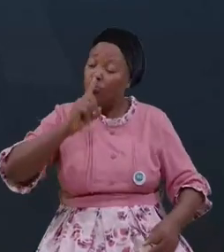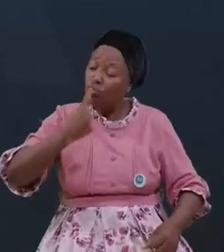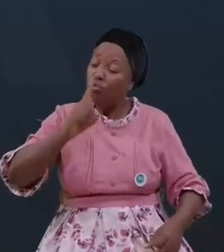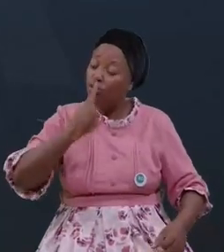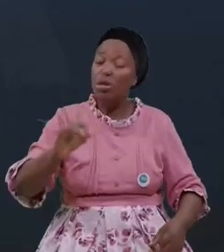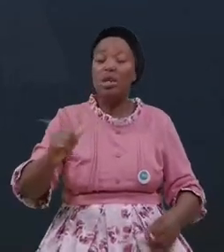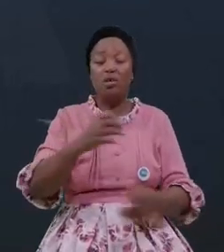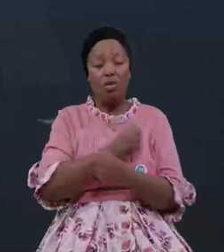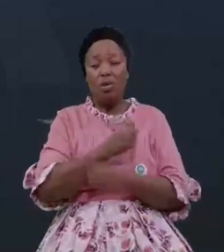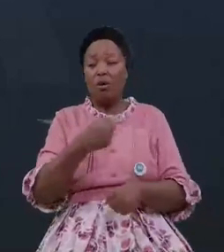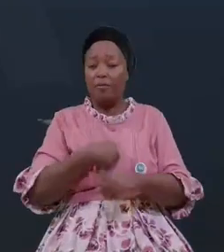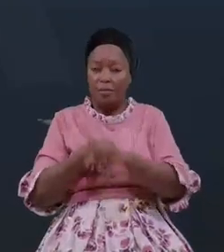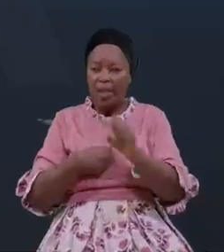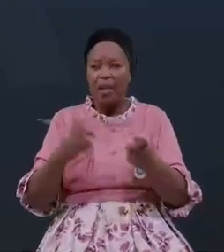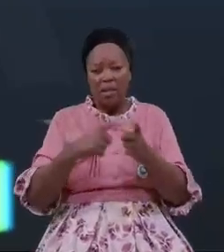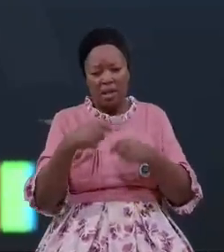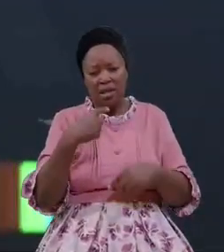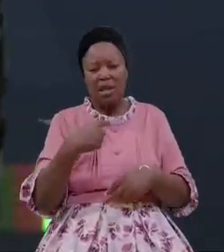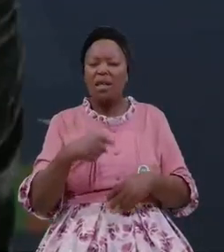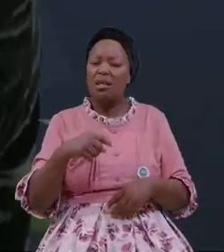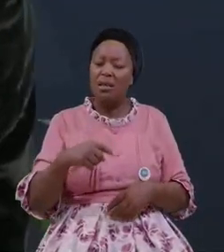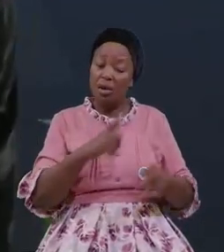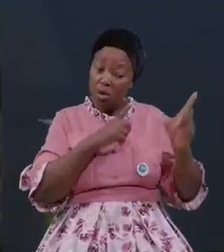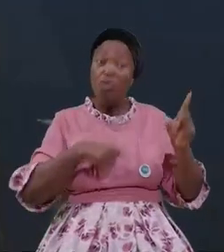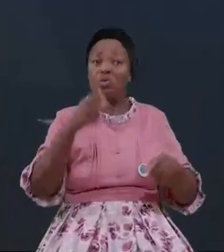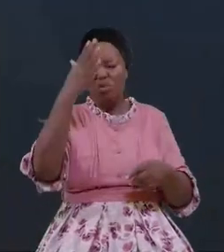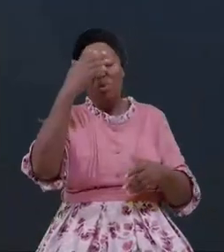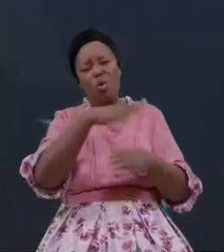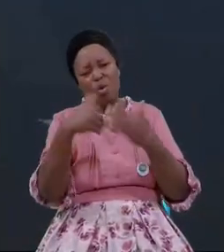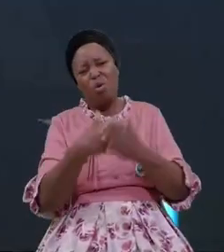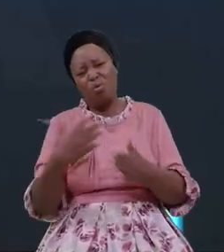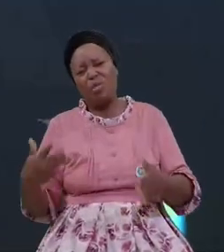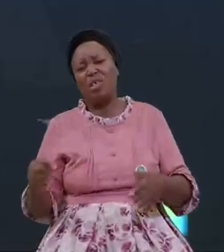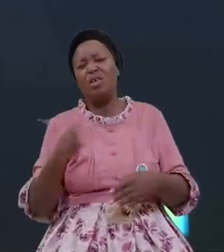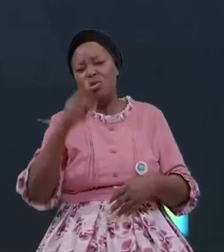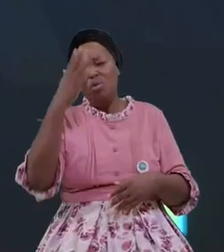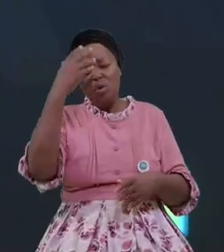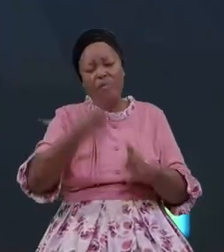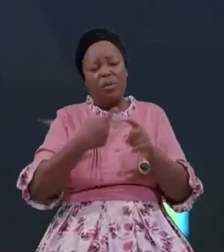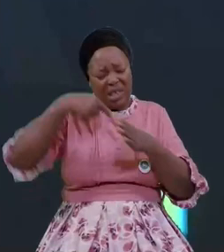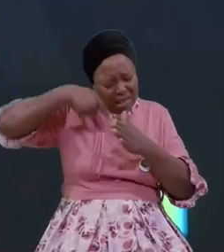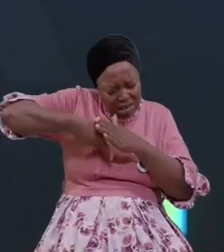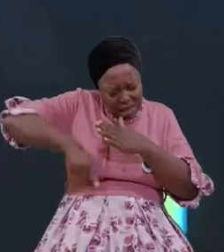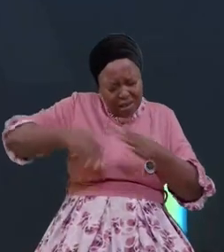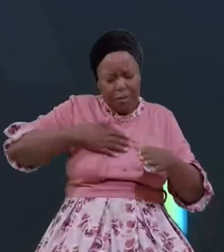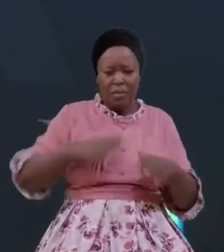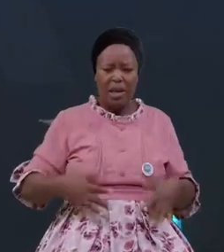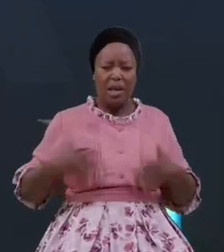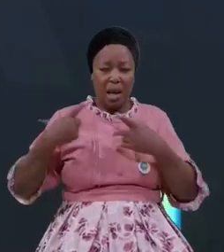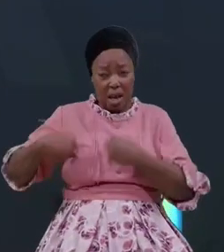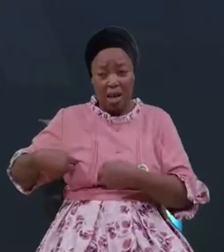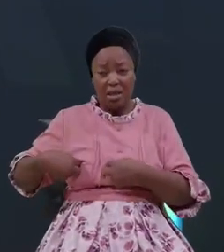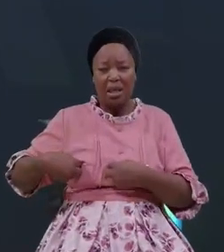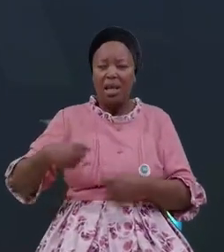et dit seigneur tu sais tu sais tout tu sais que je